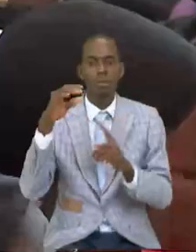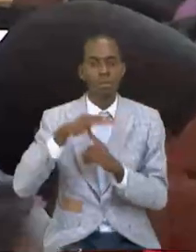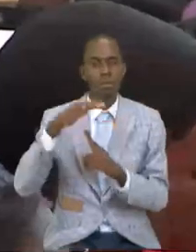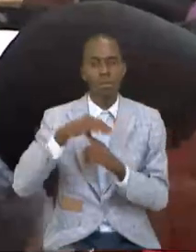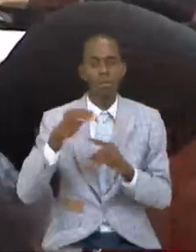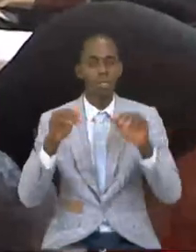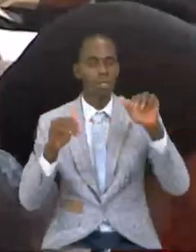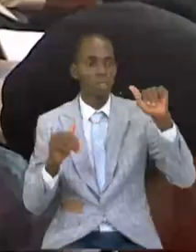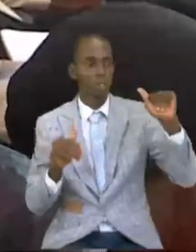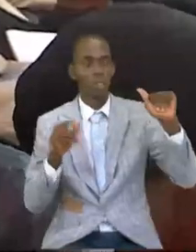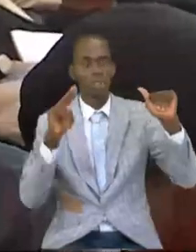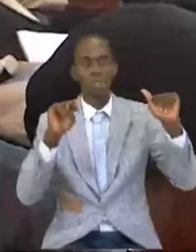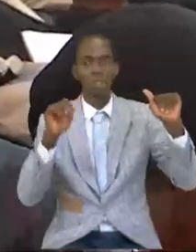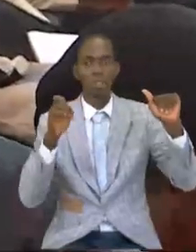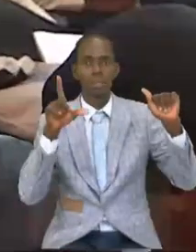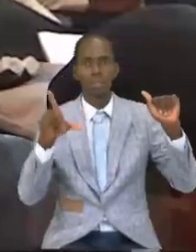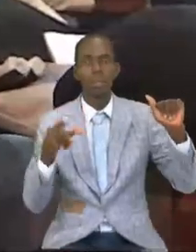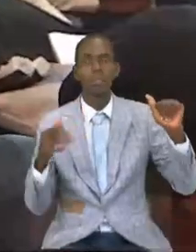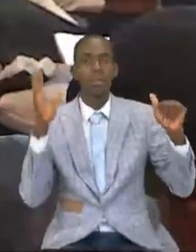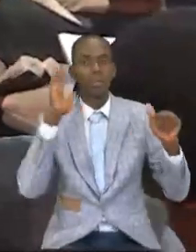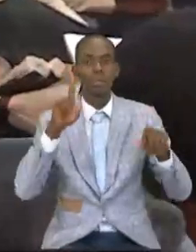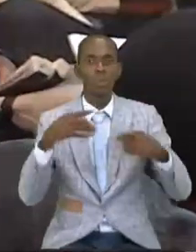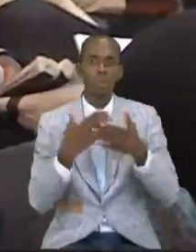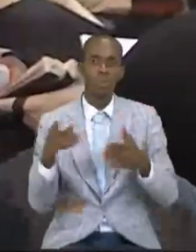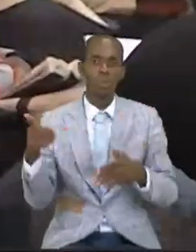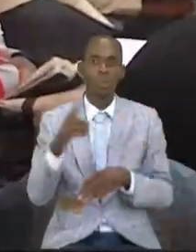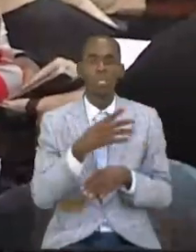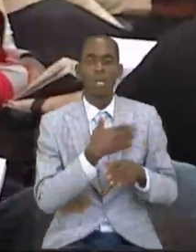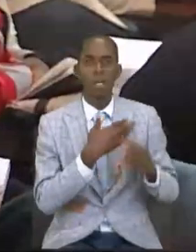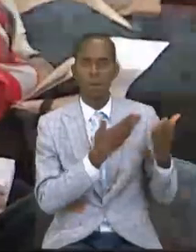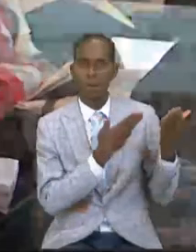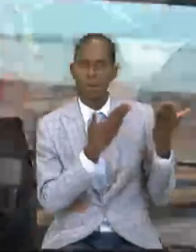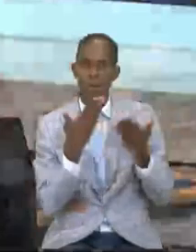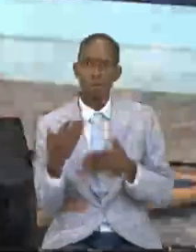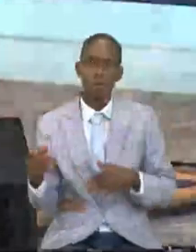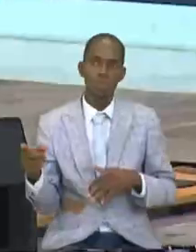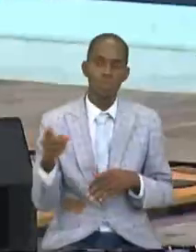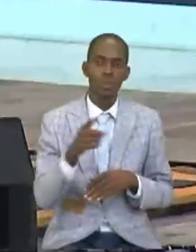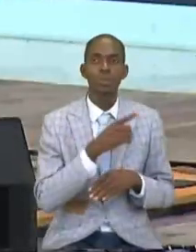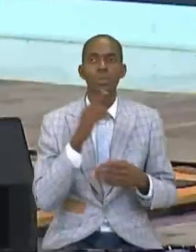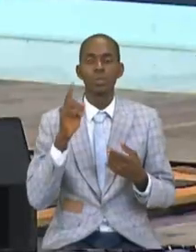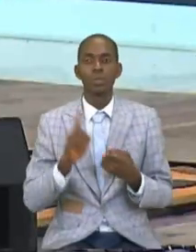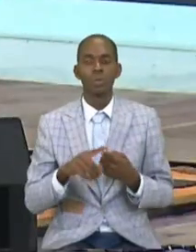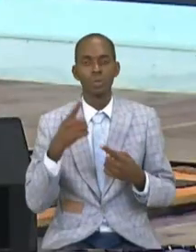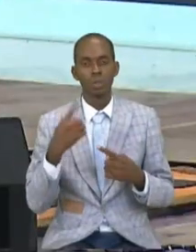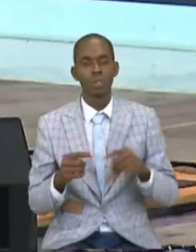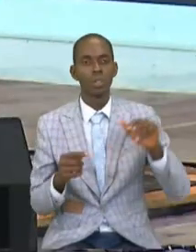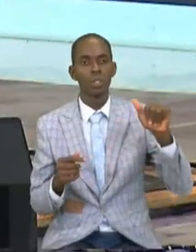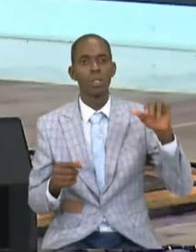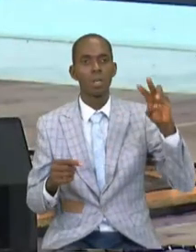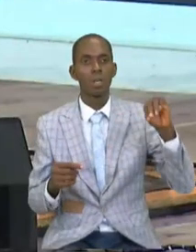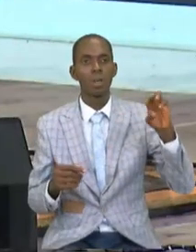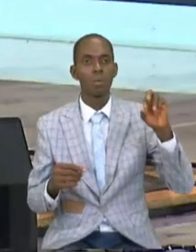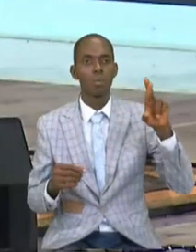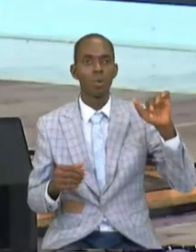Mon ange marchera devant toi et te conduira chez les